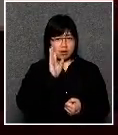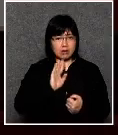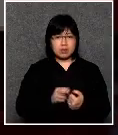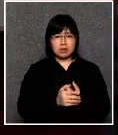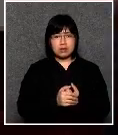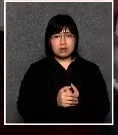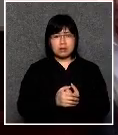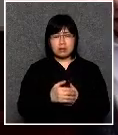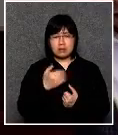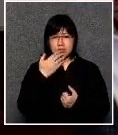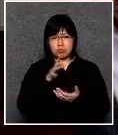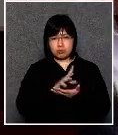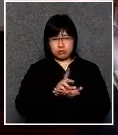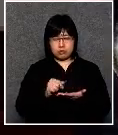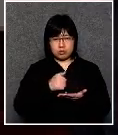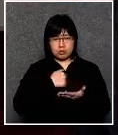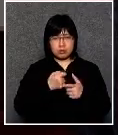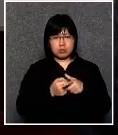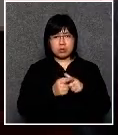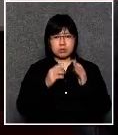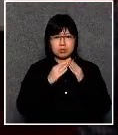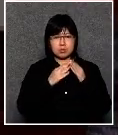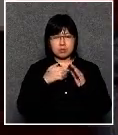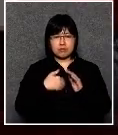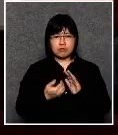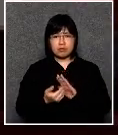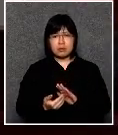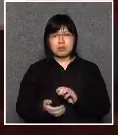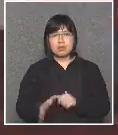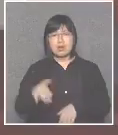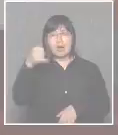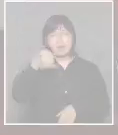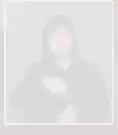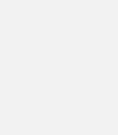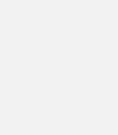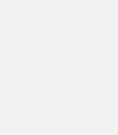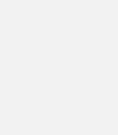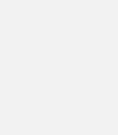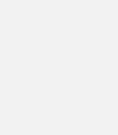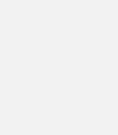申訴專員公署佢亦都要防止，下一次再講啦。